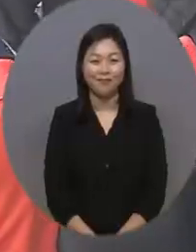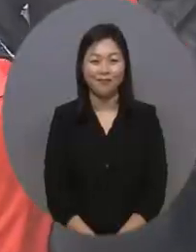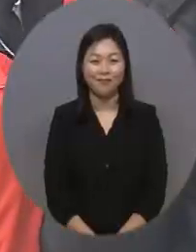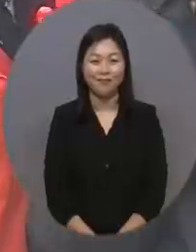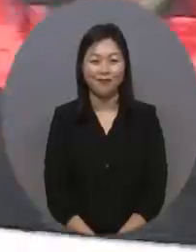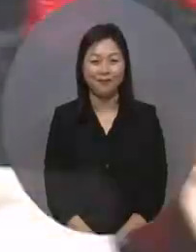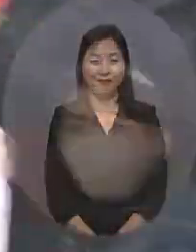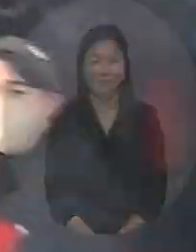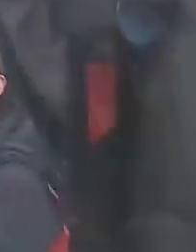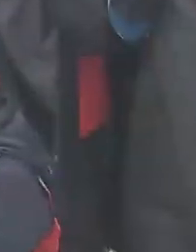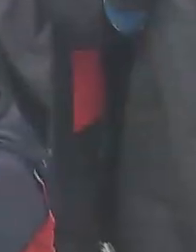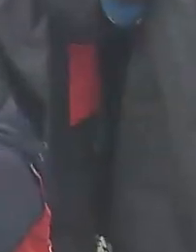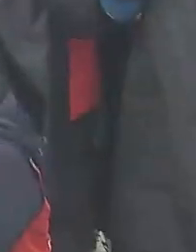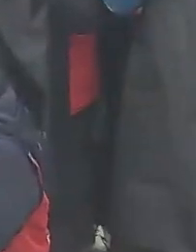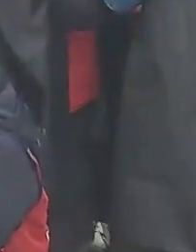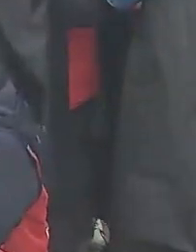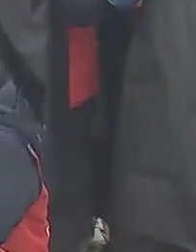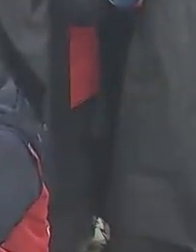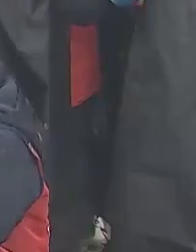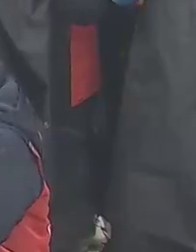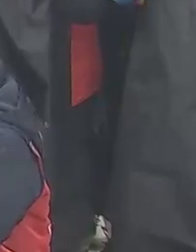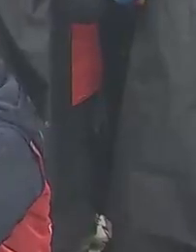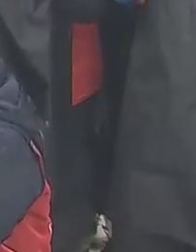나눔과 배려 화이팅!